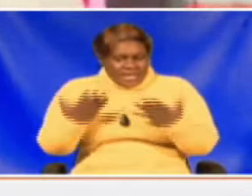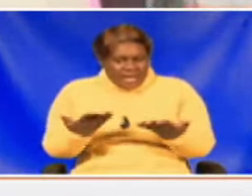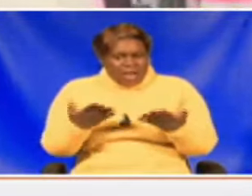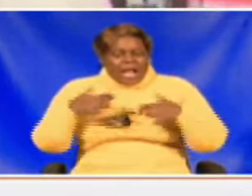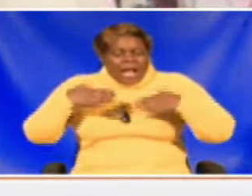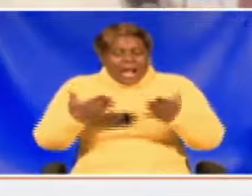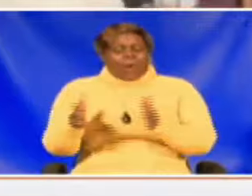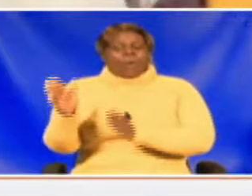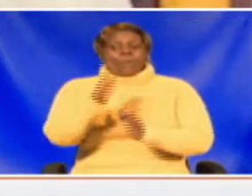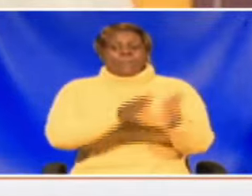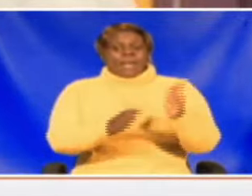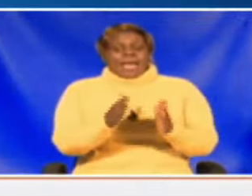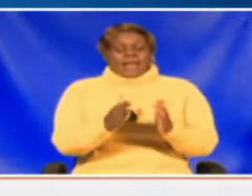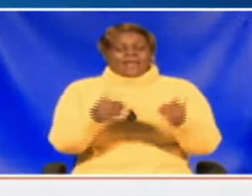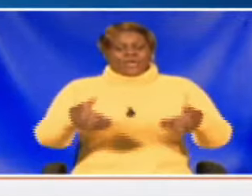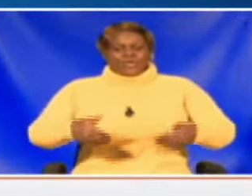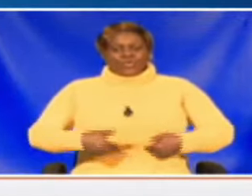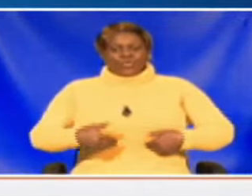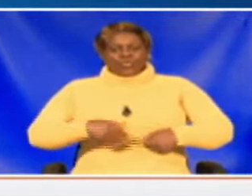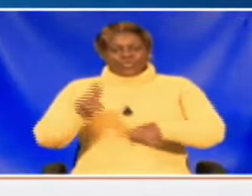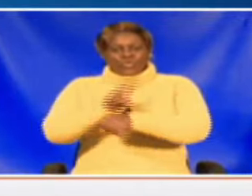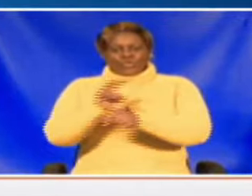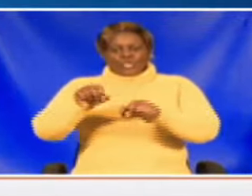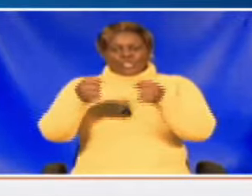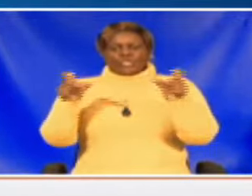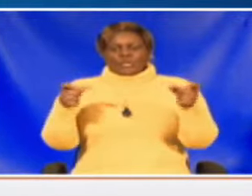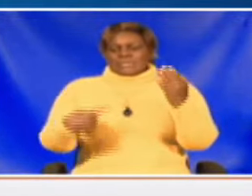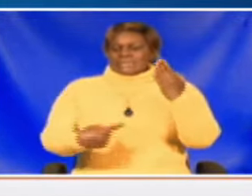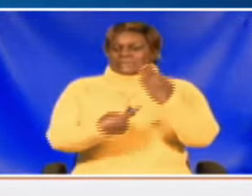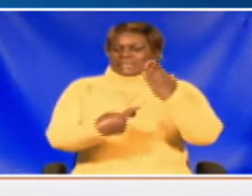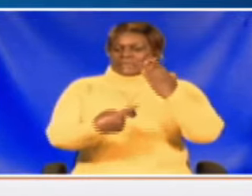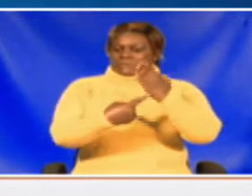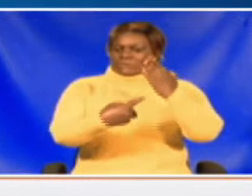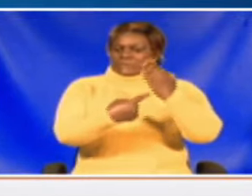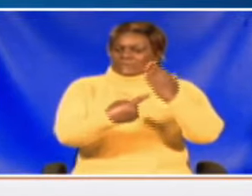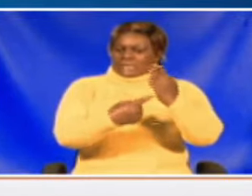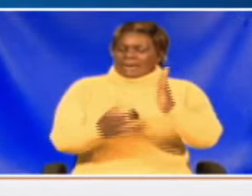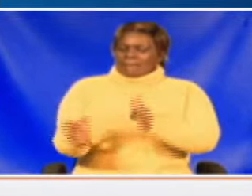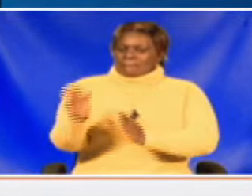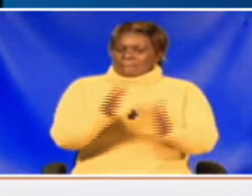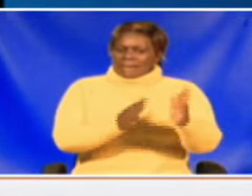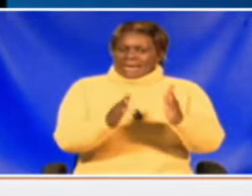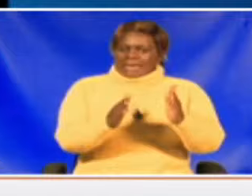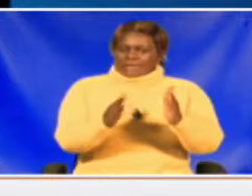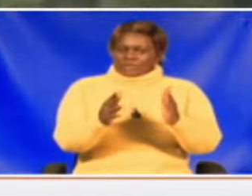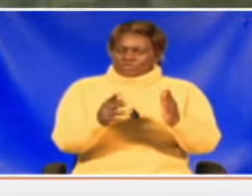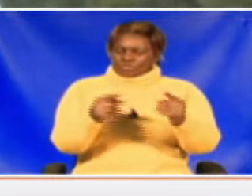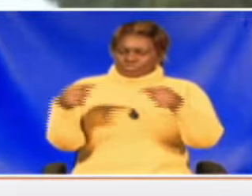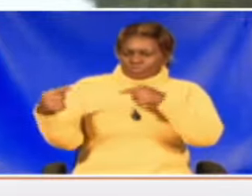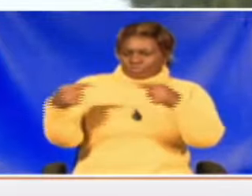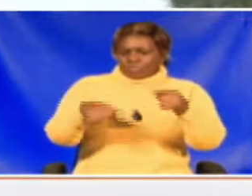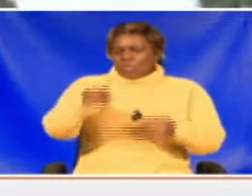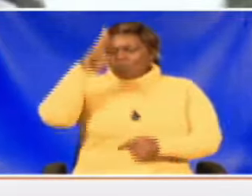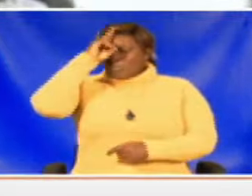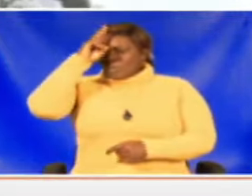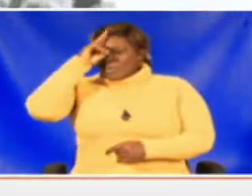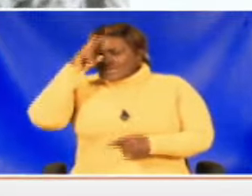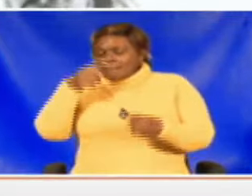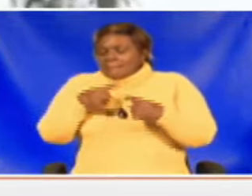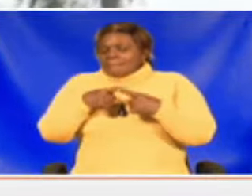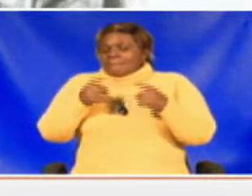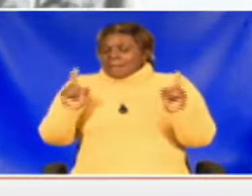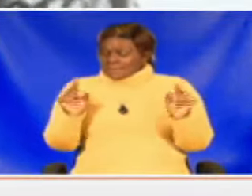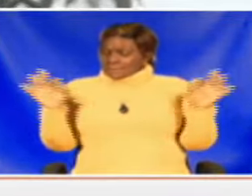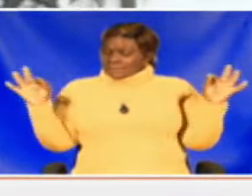jinsi yalivyopangwa, huku vijana wakitumia mitandao na teknolojia kujipanga na kukabiliana na maaskari. Hata hivyo,